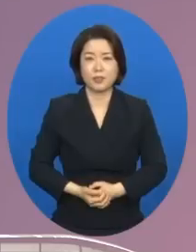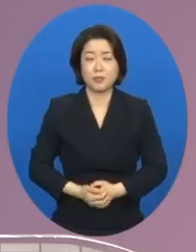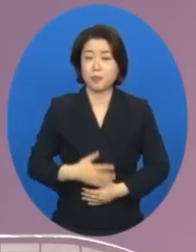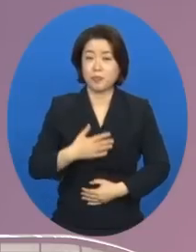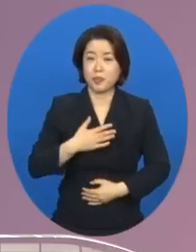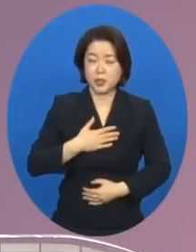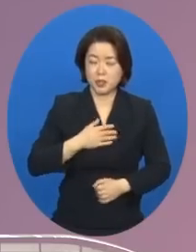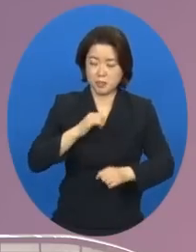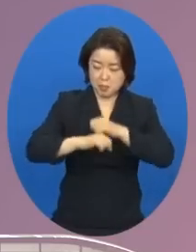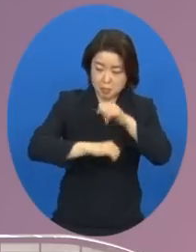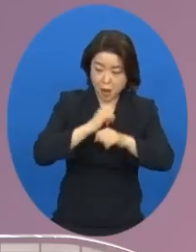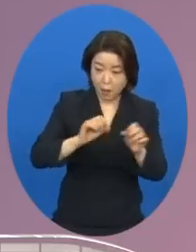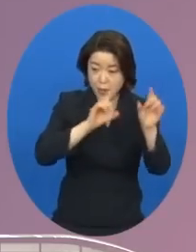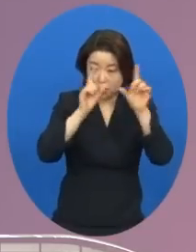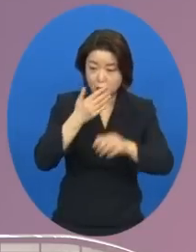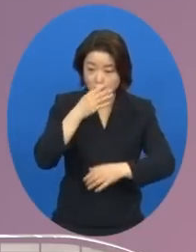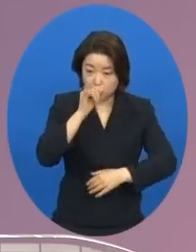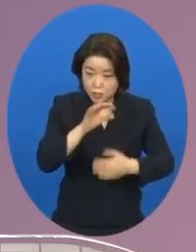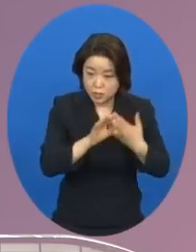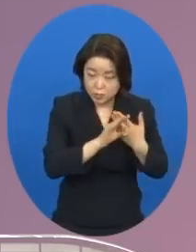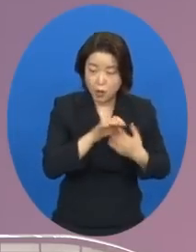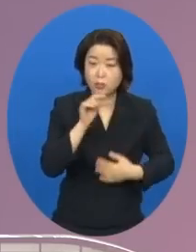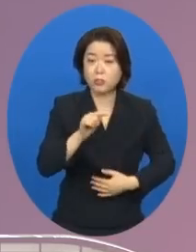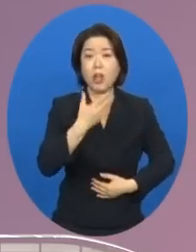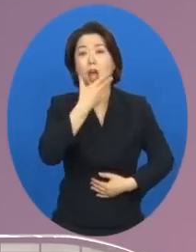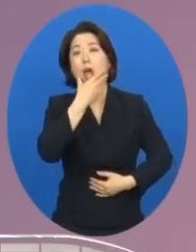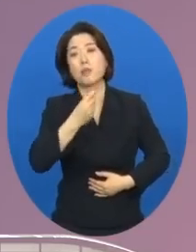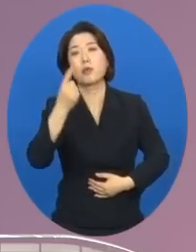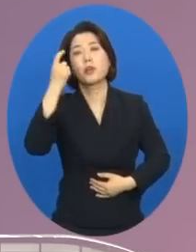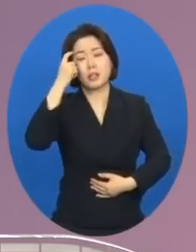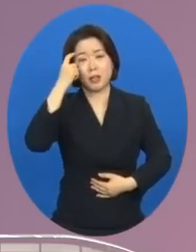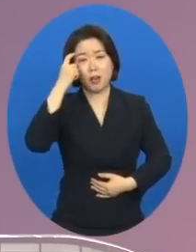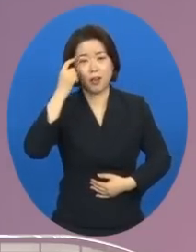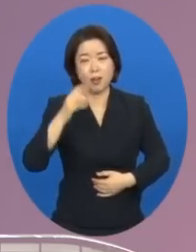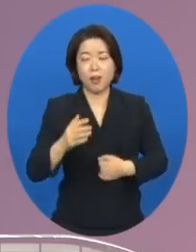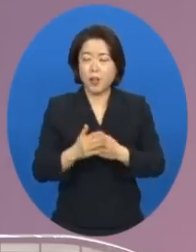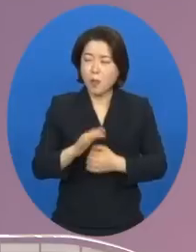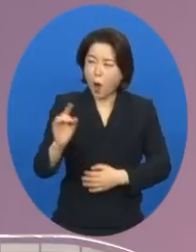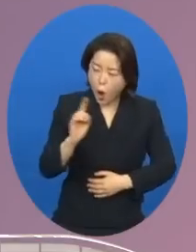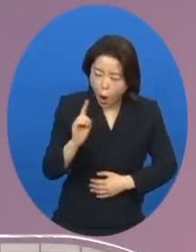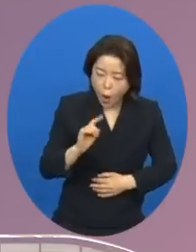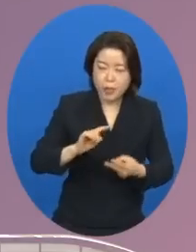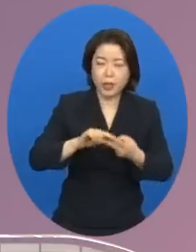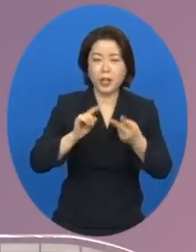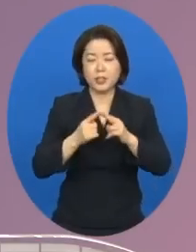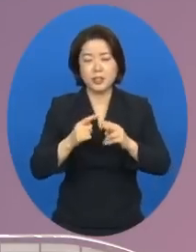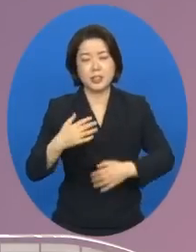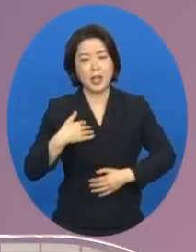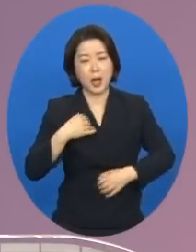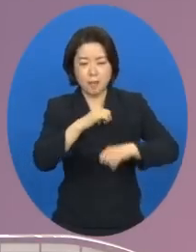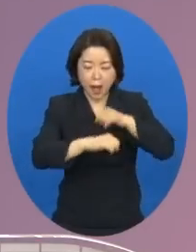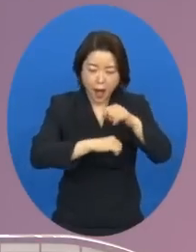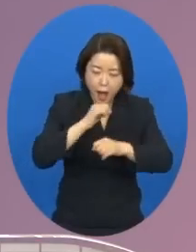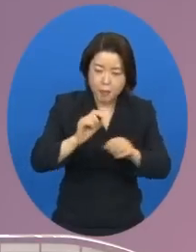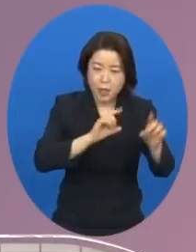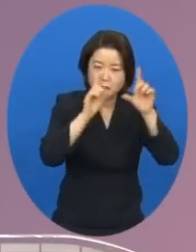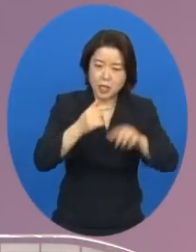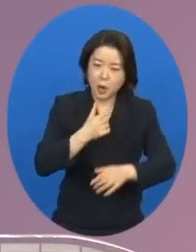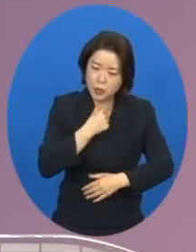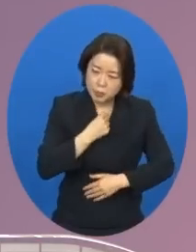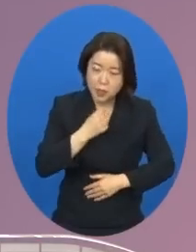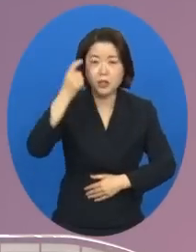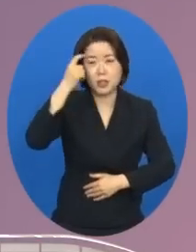저는 마음대로 살 수 있으면 행복할 줄 알았습니다. 그래서 어떻든지 마음대로 살았으면 좋겠다는 생각을